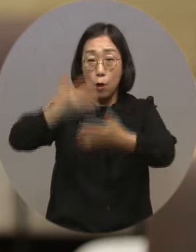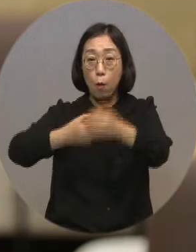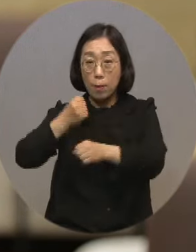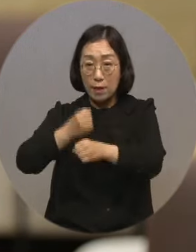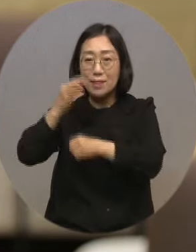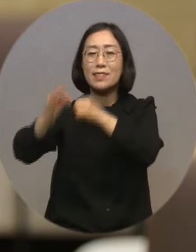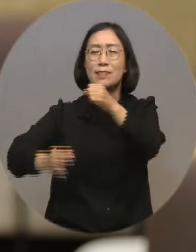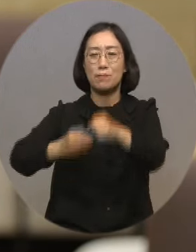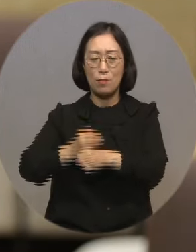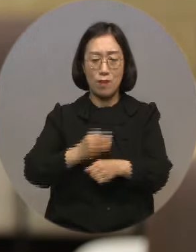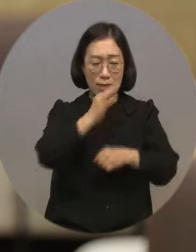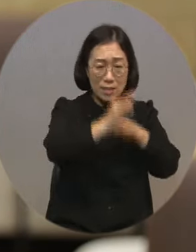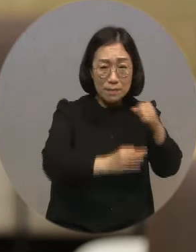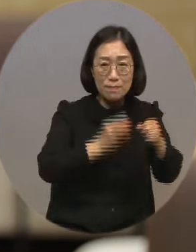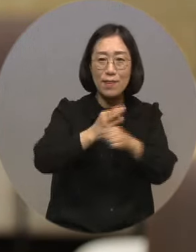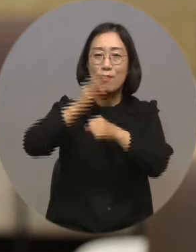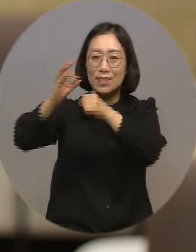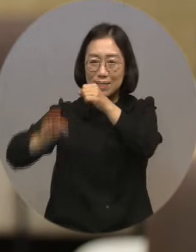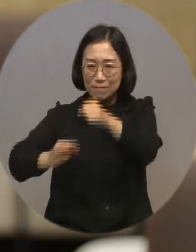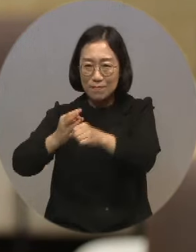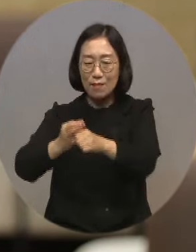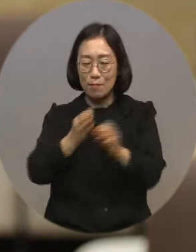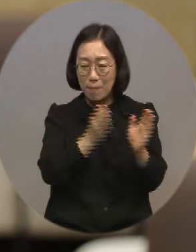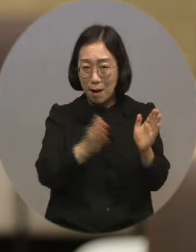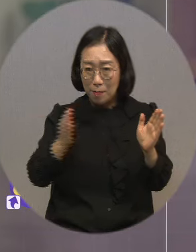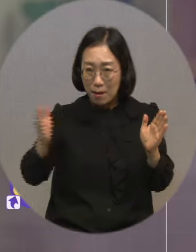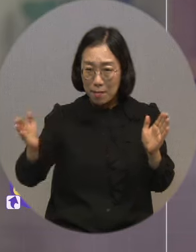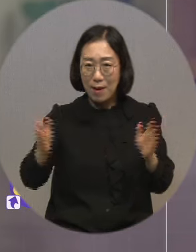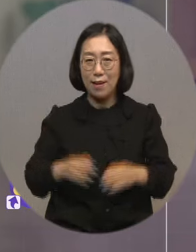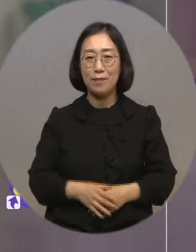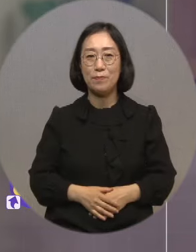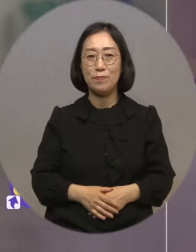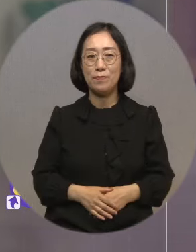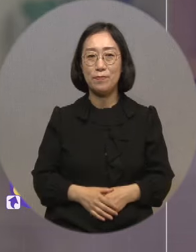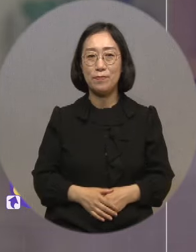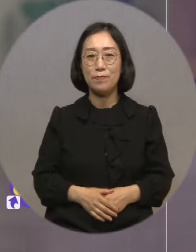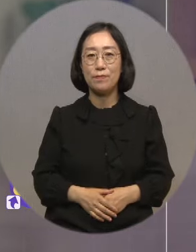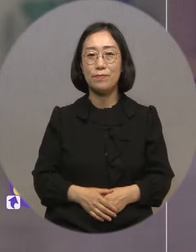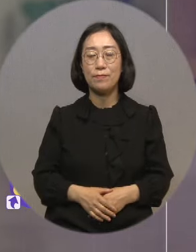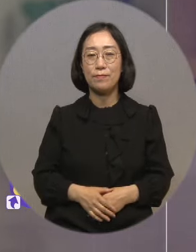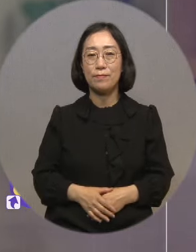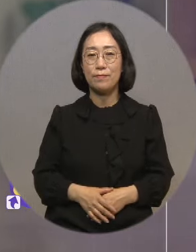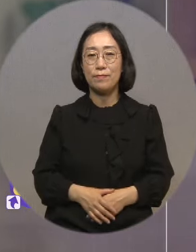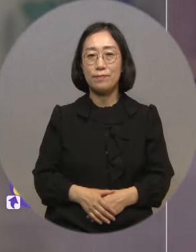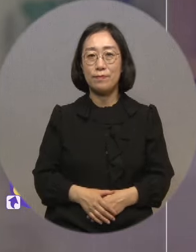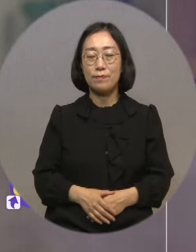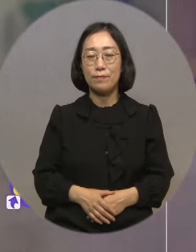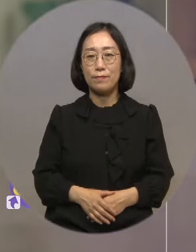10년 만에 이루어지더라고요.